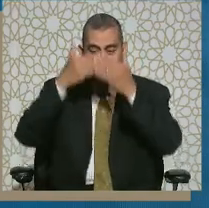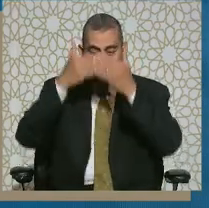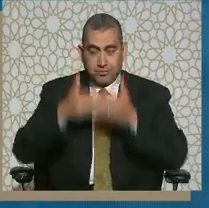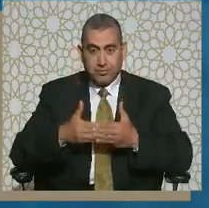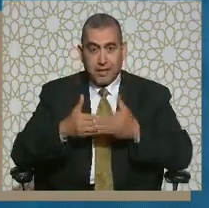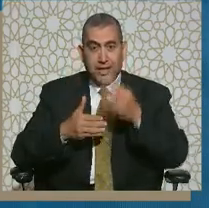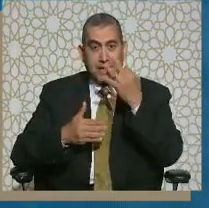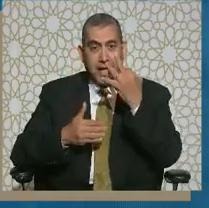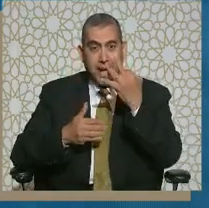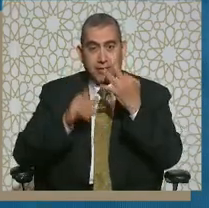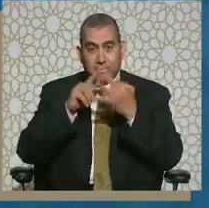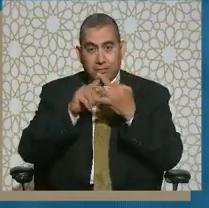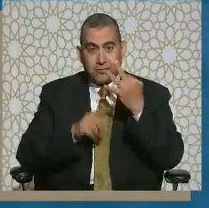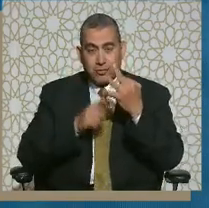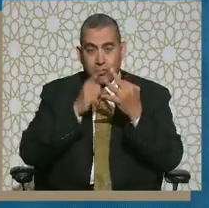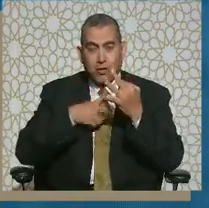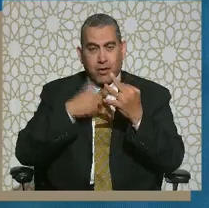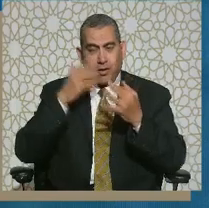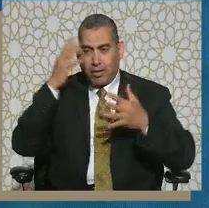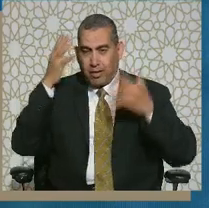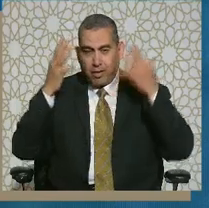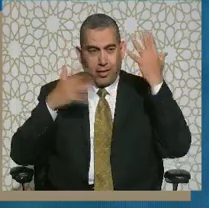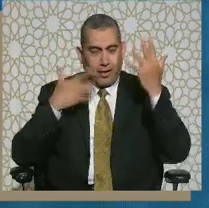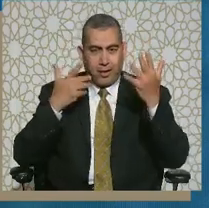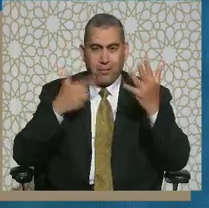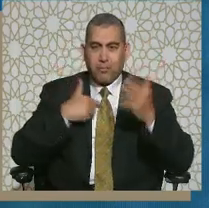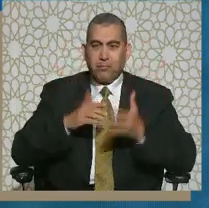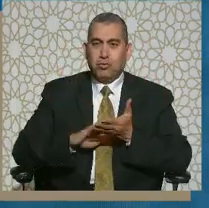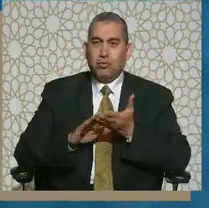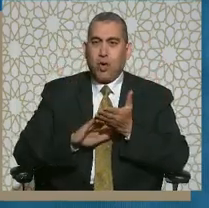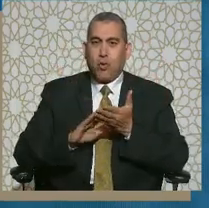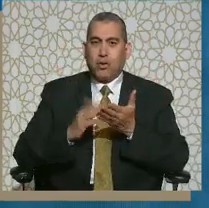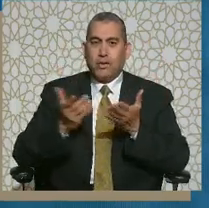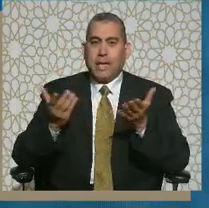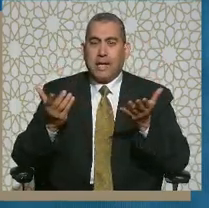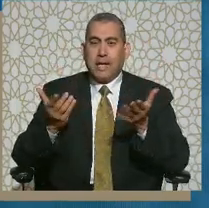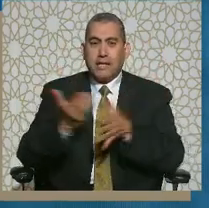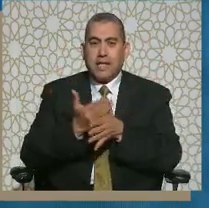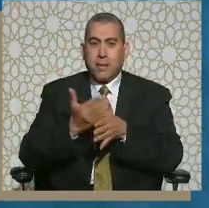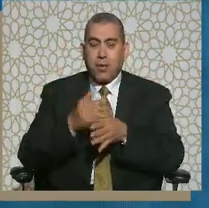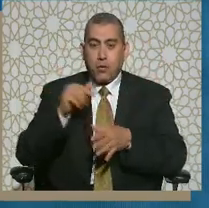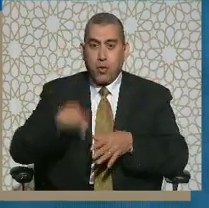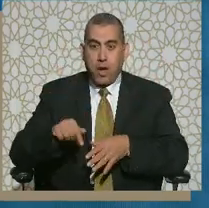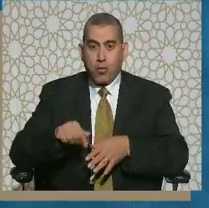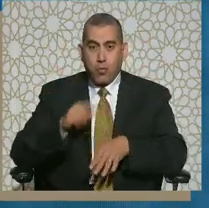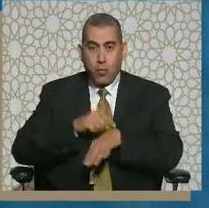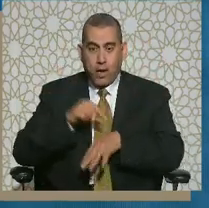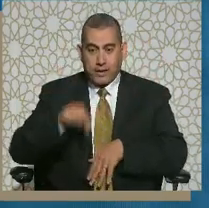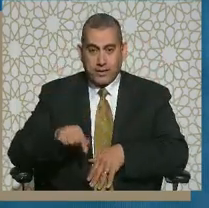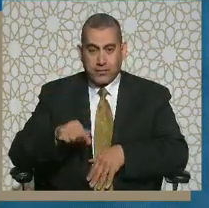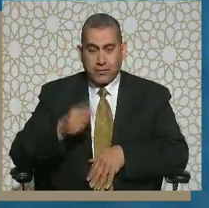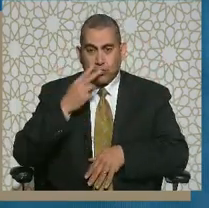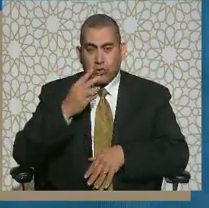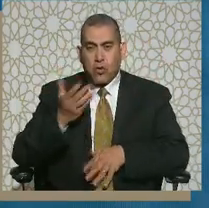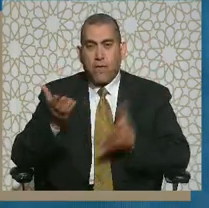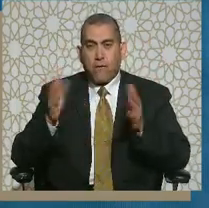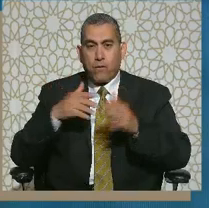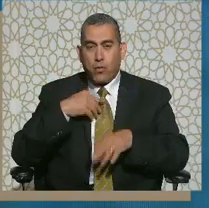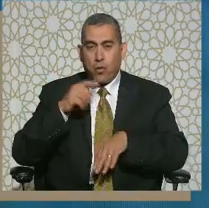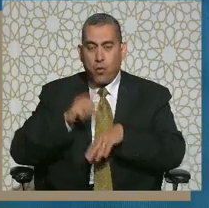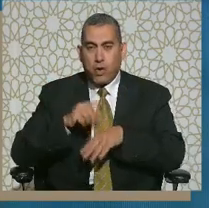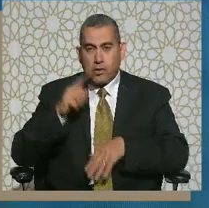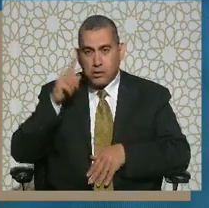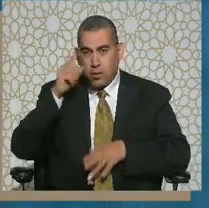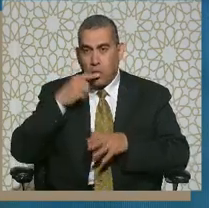بقى هو حجاب التلاهي وعدم الحضور ليه دلوقتي بالذات بتجد ان احنا عايشين في وحشه